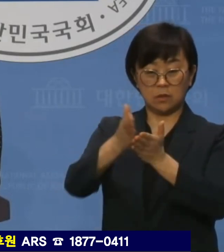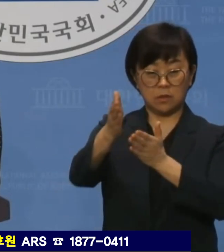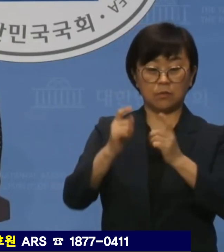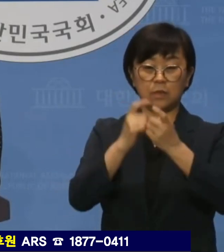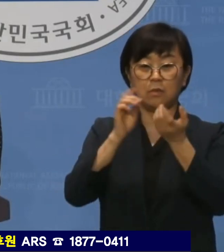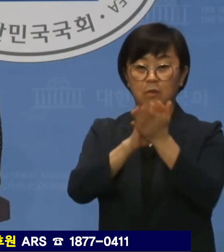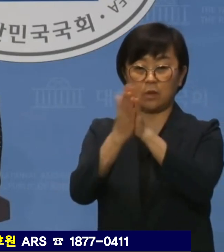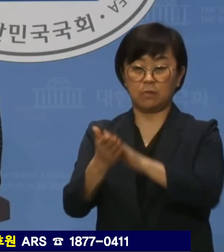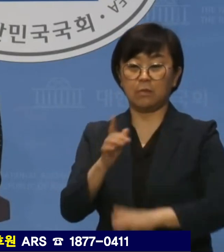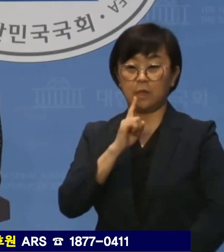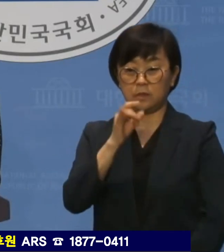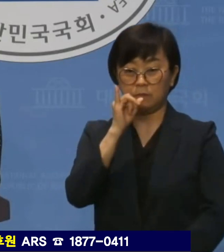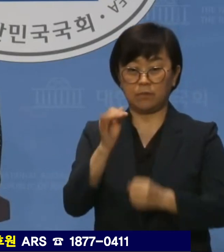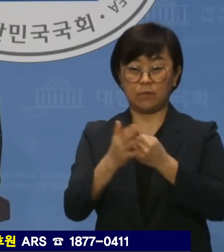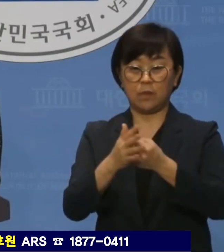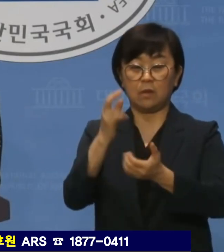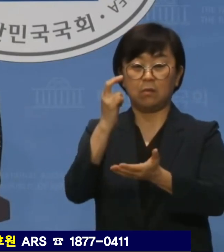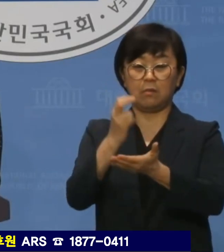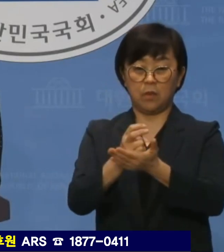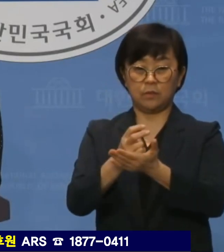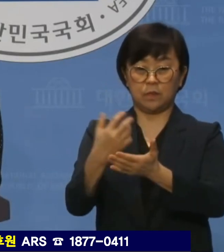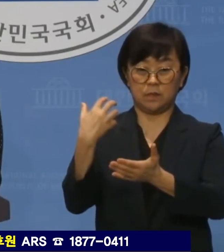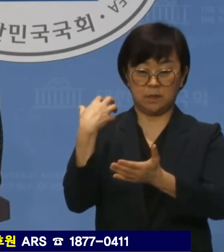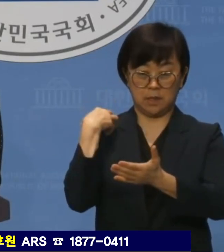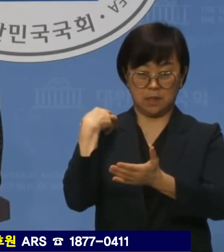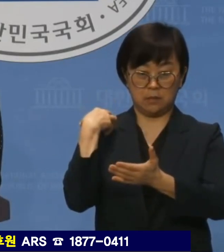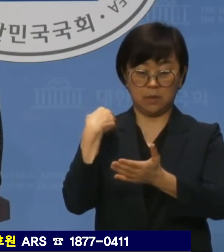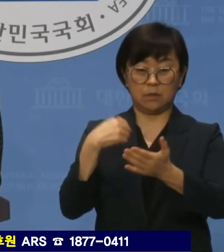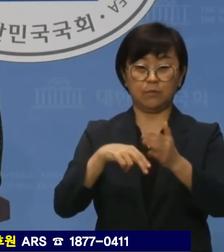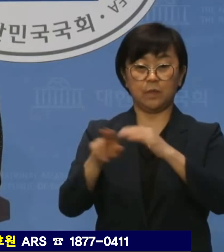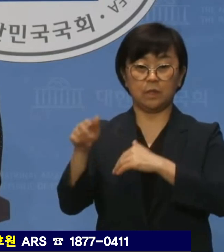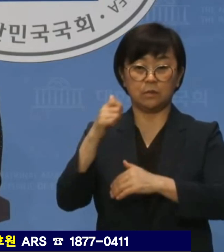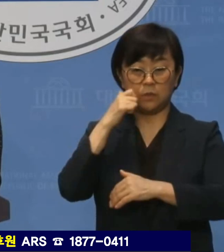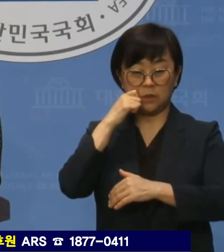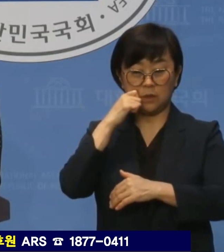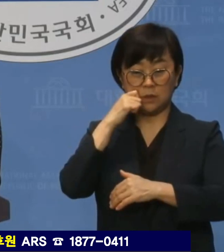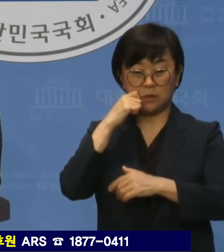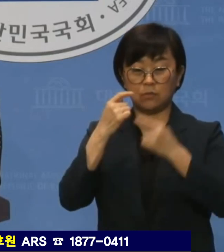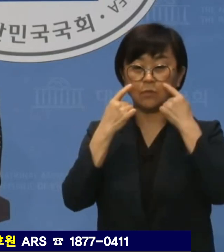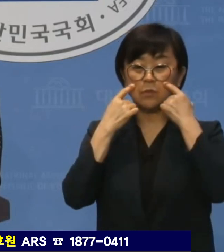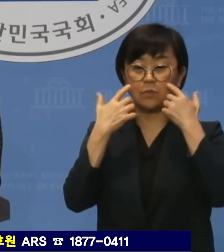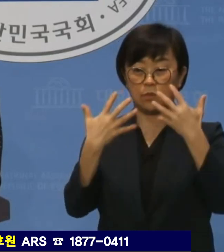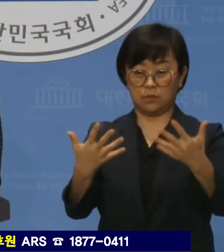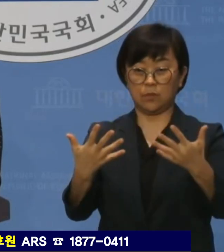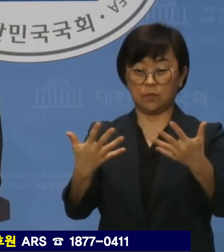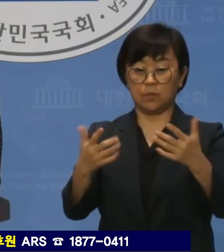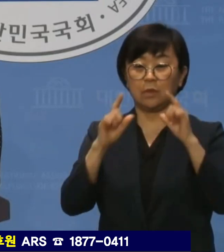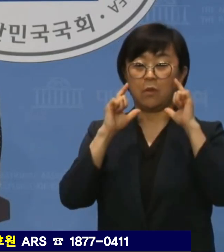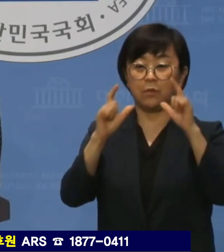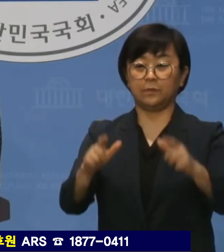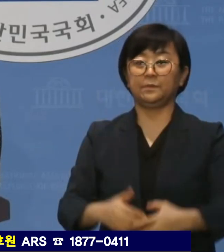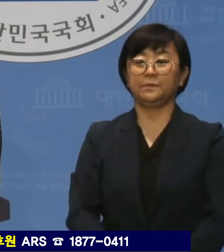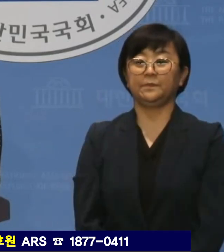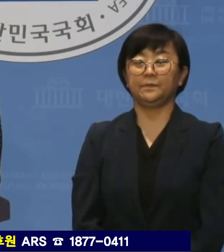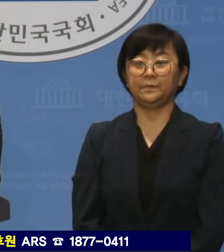민영화를 밀어붙인다면 법적 책임을 면치 못할 것임을 분명히